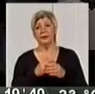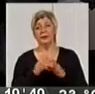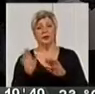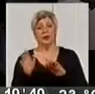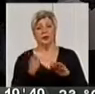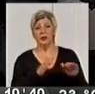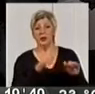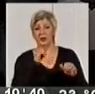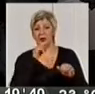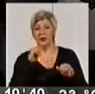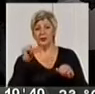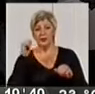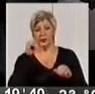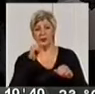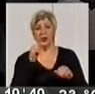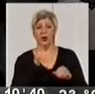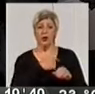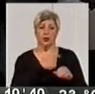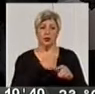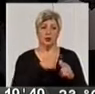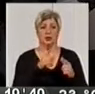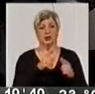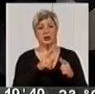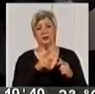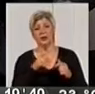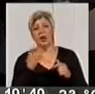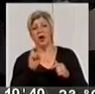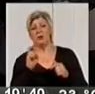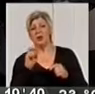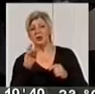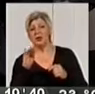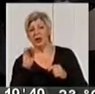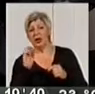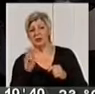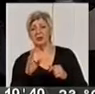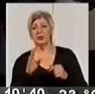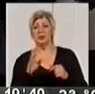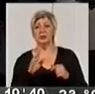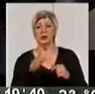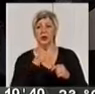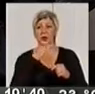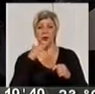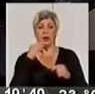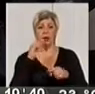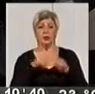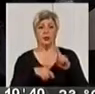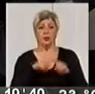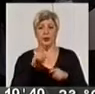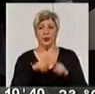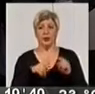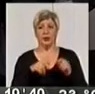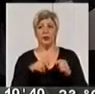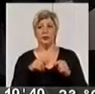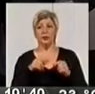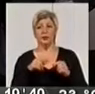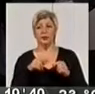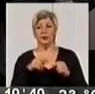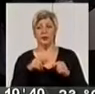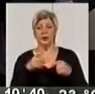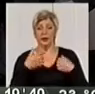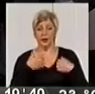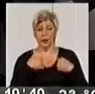минулорічних, після Одеси, після того ж Бердянську, багатьох батьків, і я це відчув на собі, коли почав